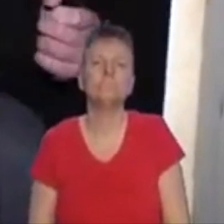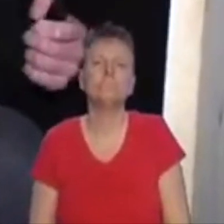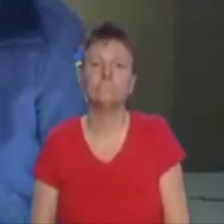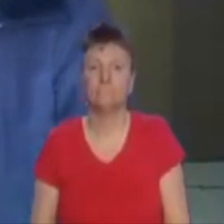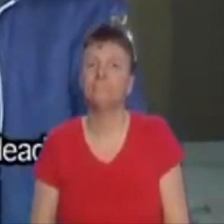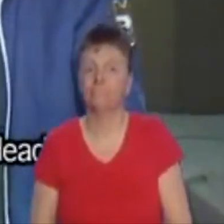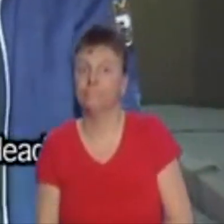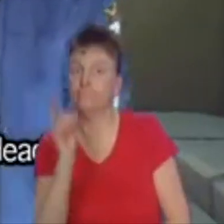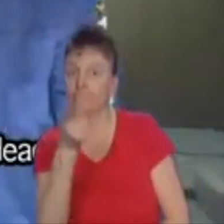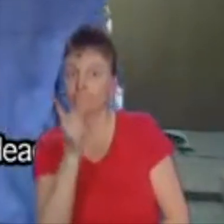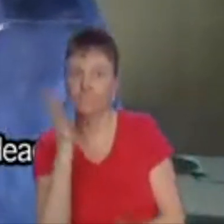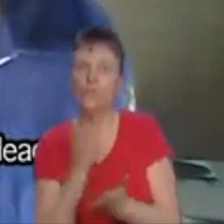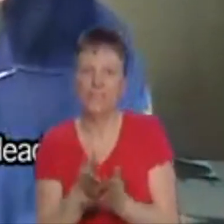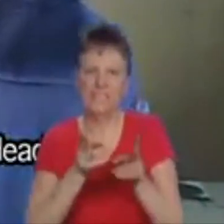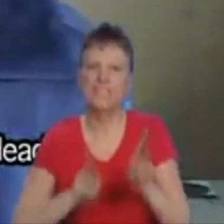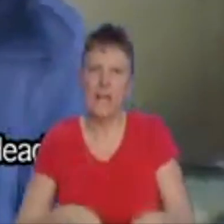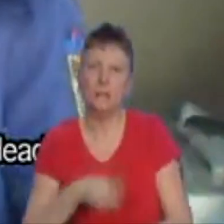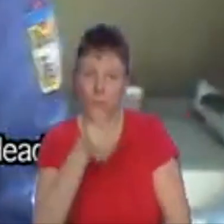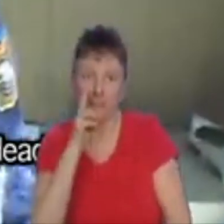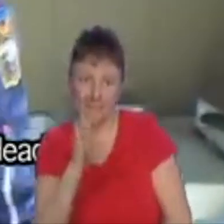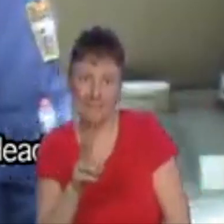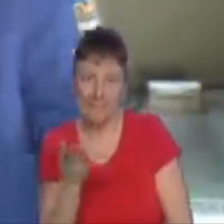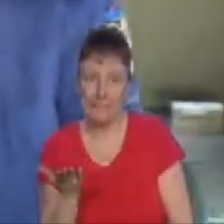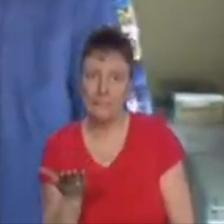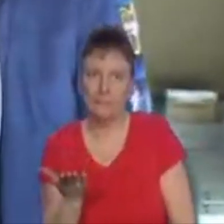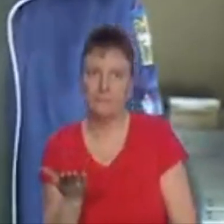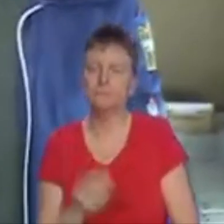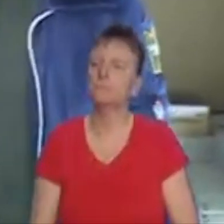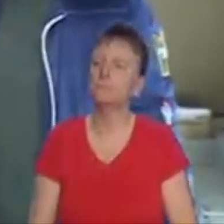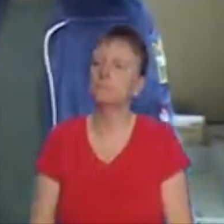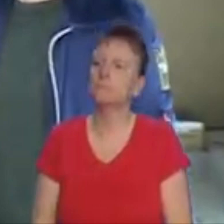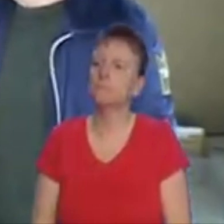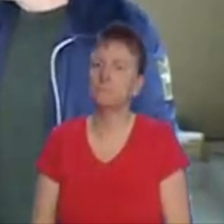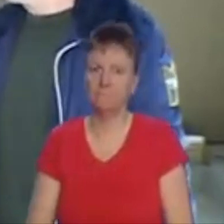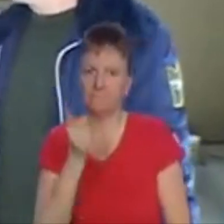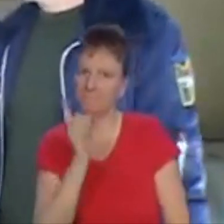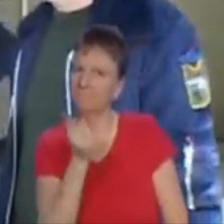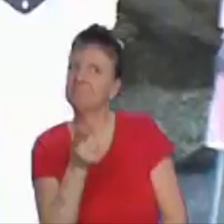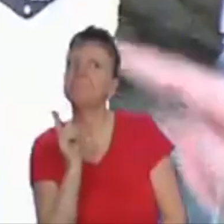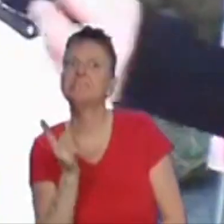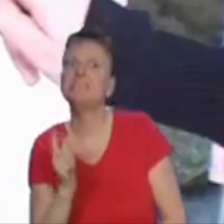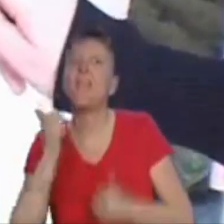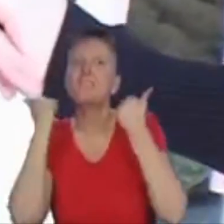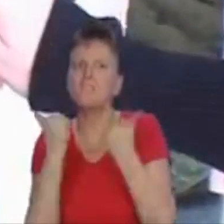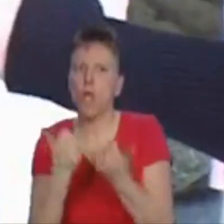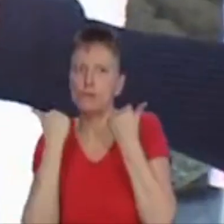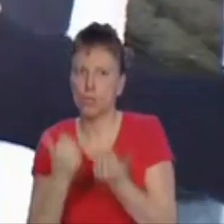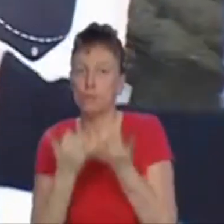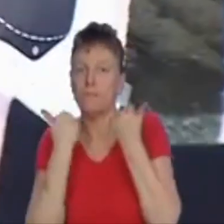Voilà. Là, il est mort grave. Hein. T'as vu les 5 hein? 1, 2, 3, 4, 5.